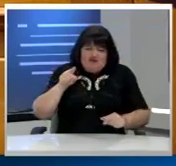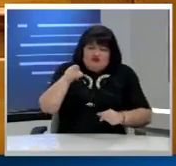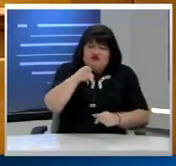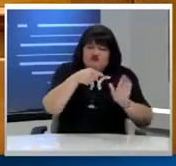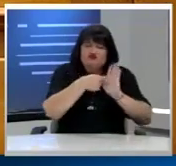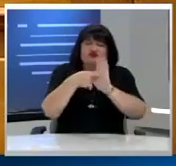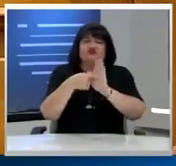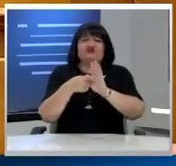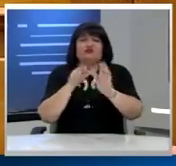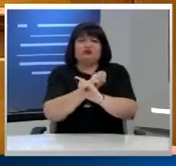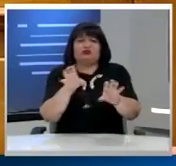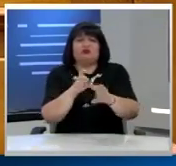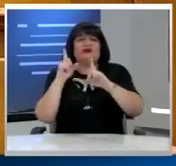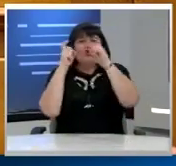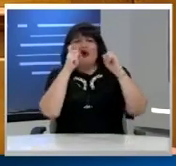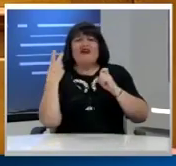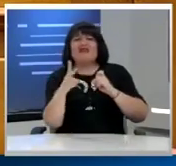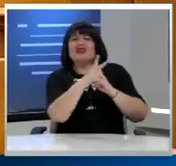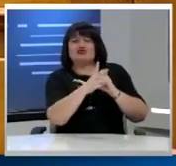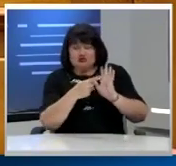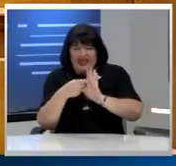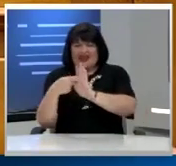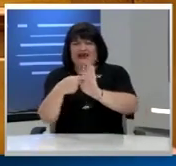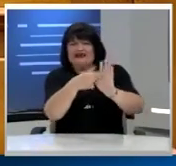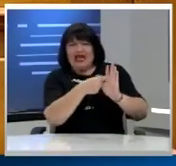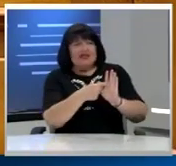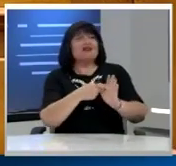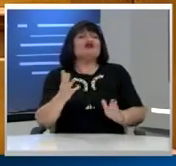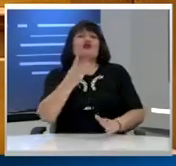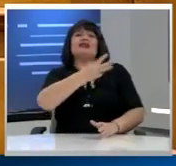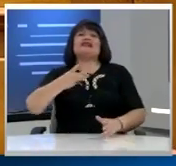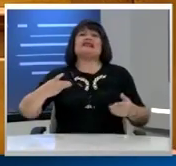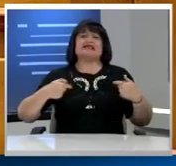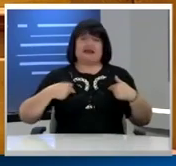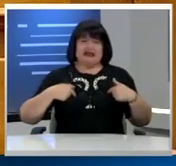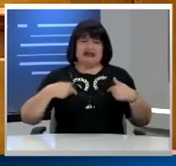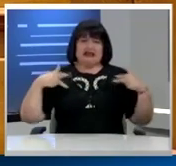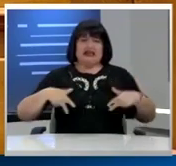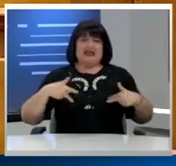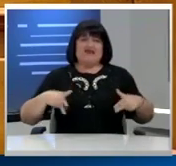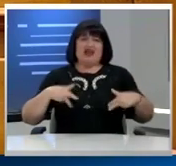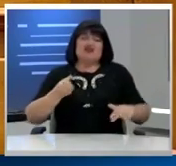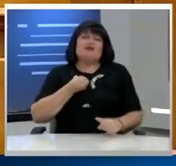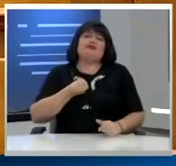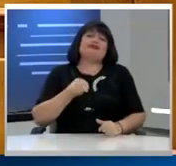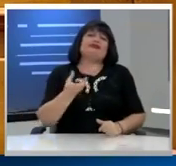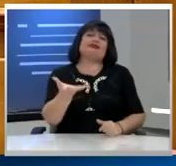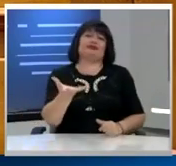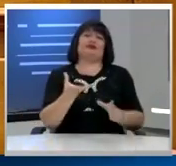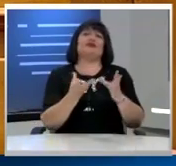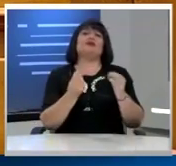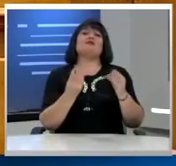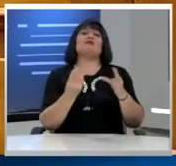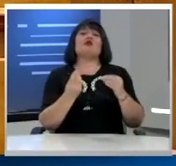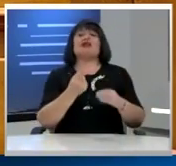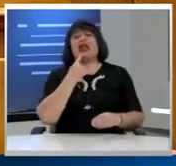για να δημιουργήσετε την εντύπωση ότι δήθεν ο ΣΥΡΙΖΑ και η κυβέρνησή του είχε φέρει τη στρατιά των